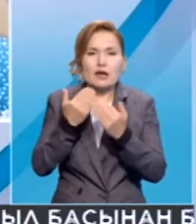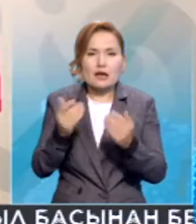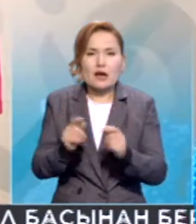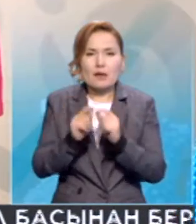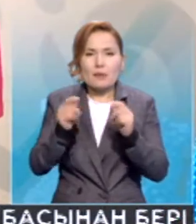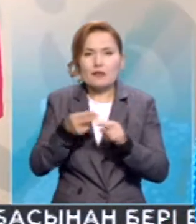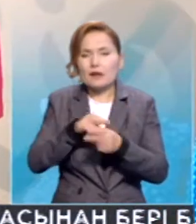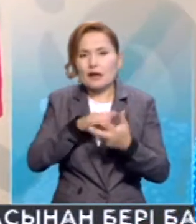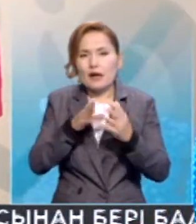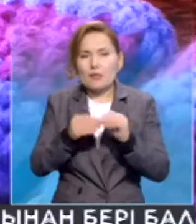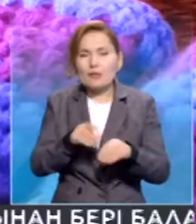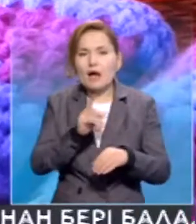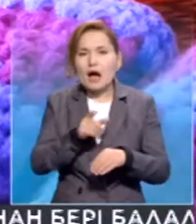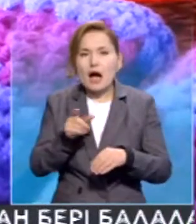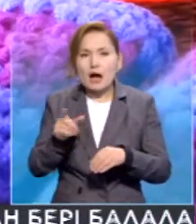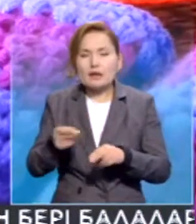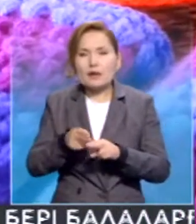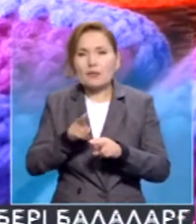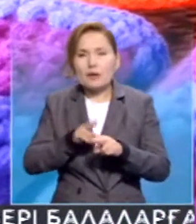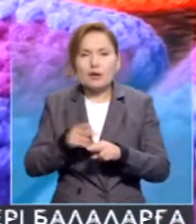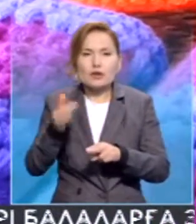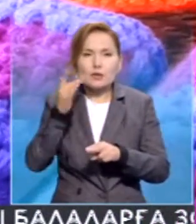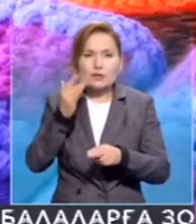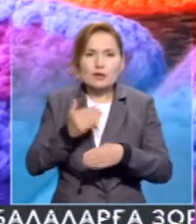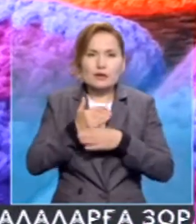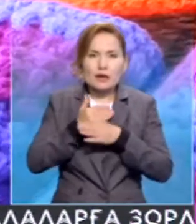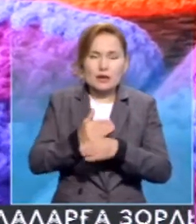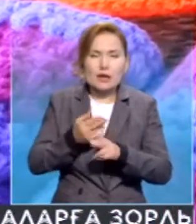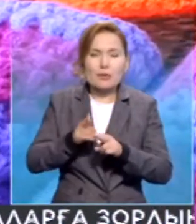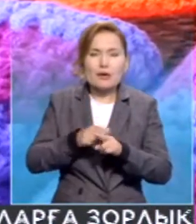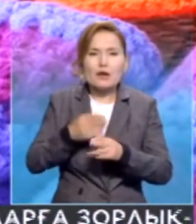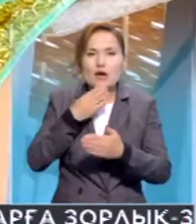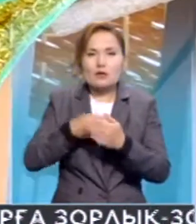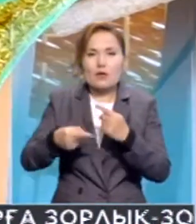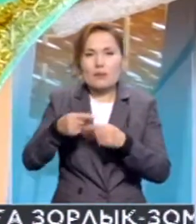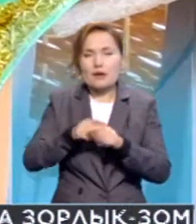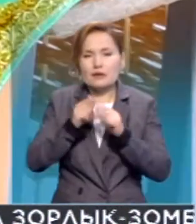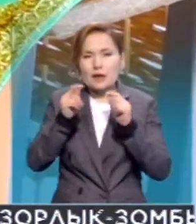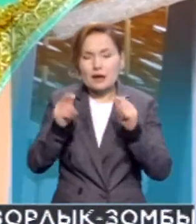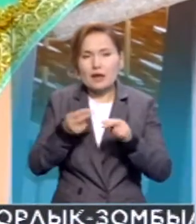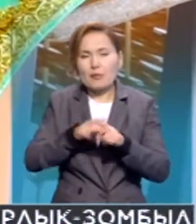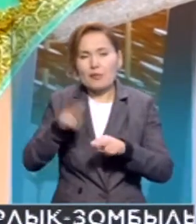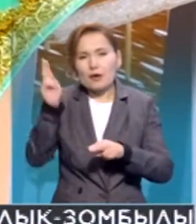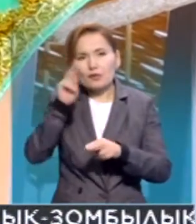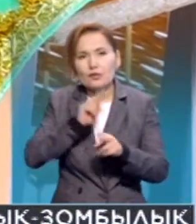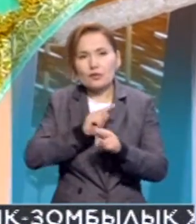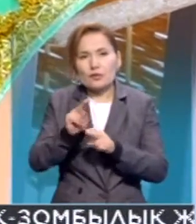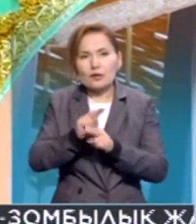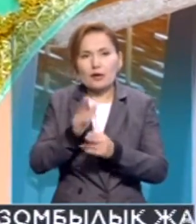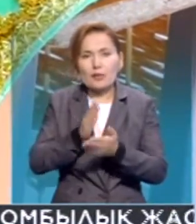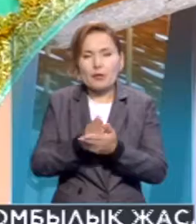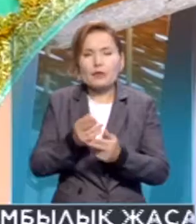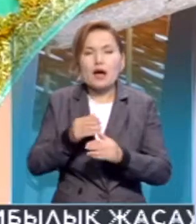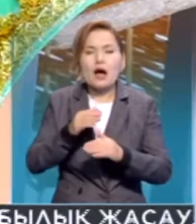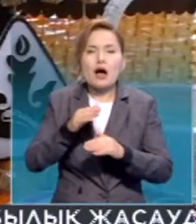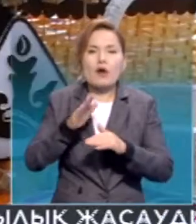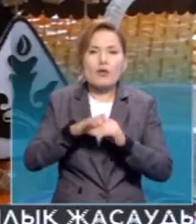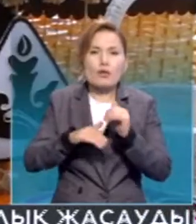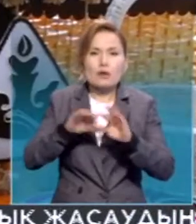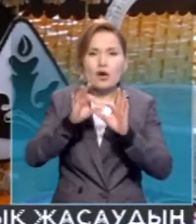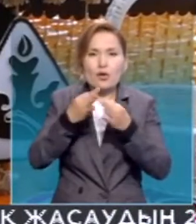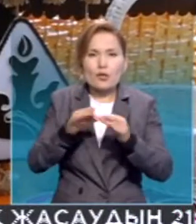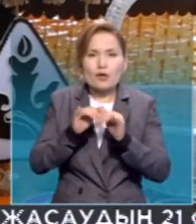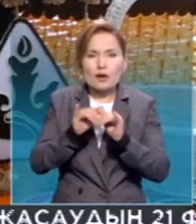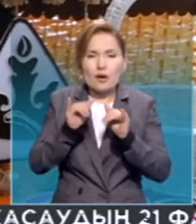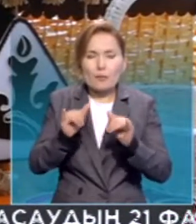қоғамдық бірлестік азаматтарды қоғам өмірінен шет қалдырмай, өз бетінше кәсіп бастап, білім алуына жәрдем береді. Бүгінде қолөнерге бейімі бар